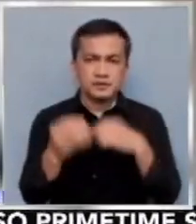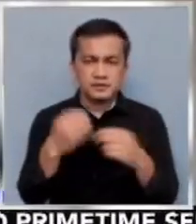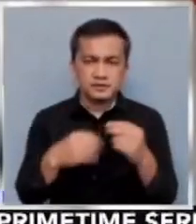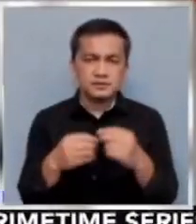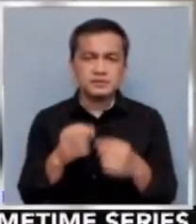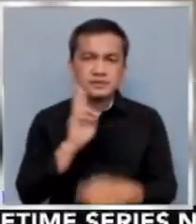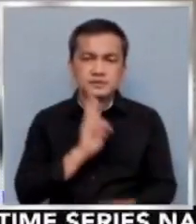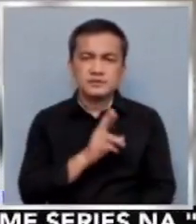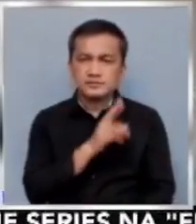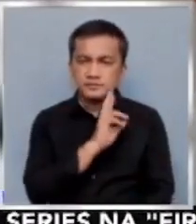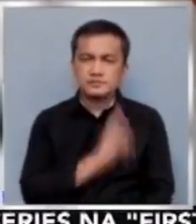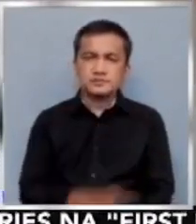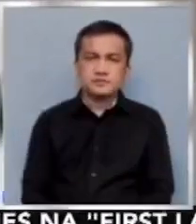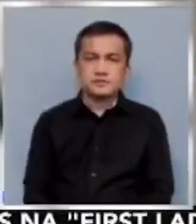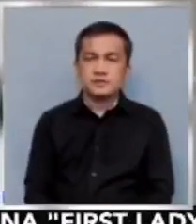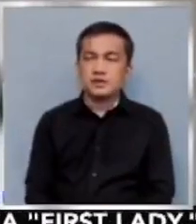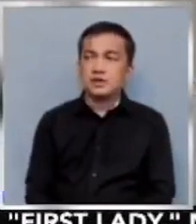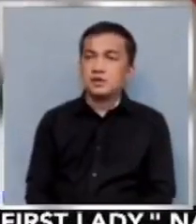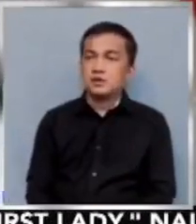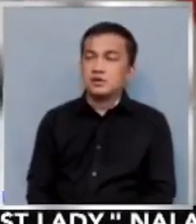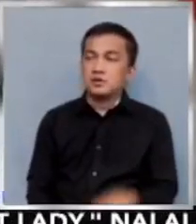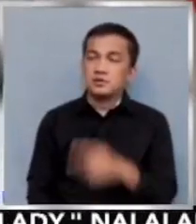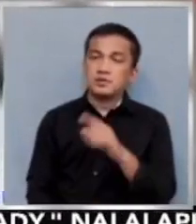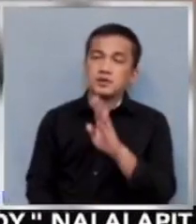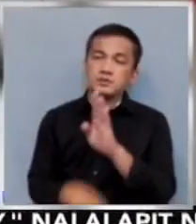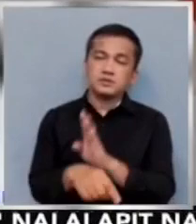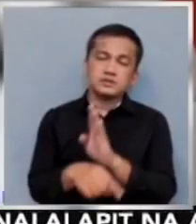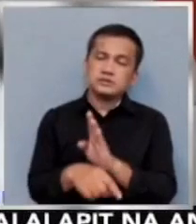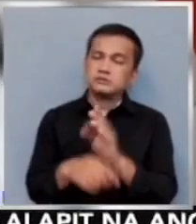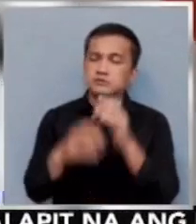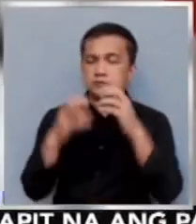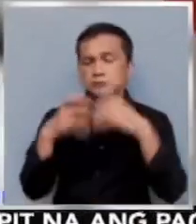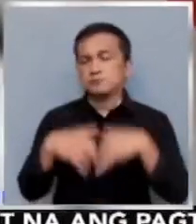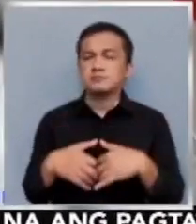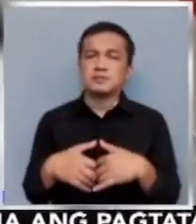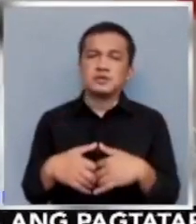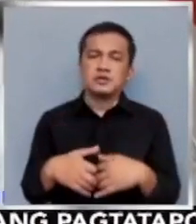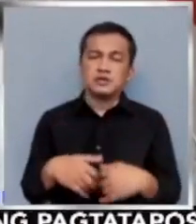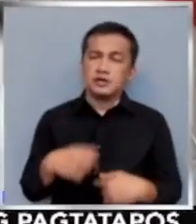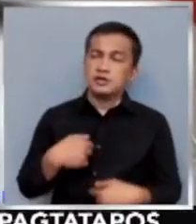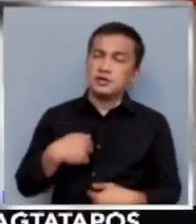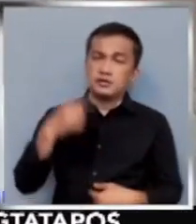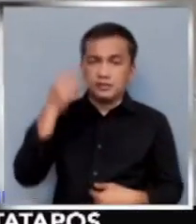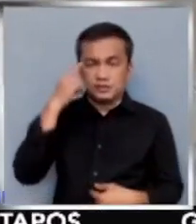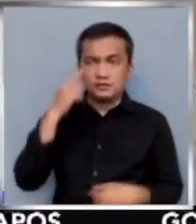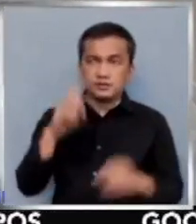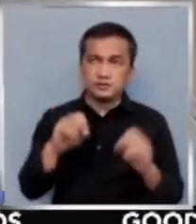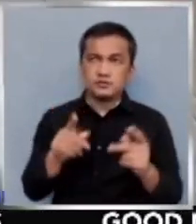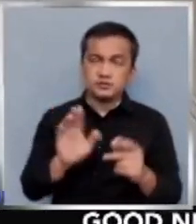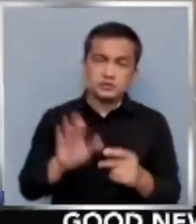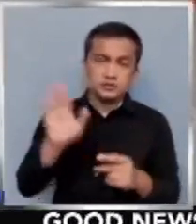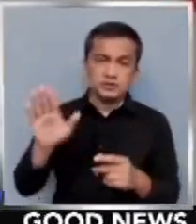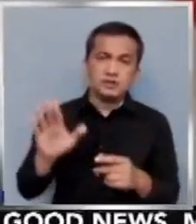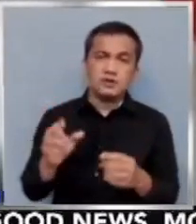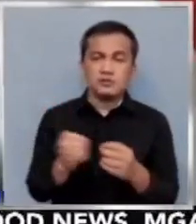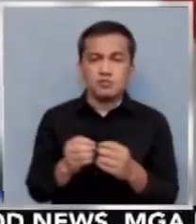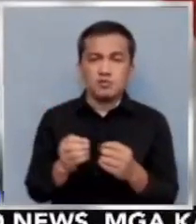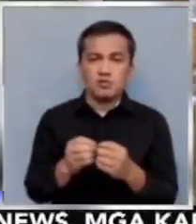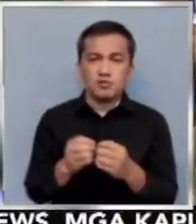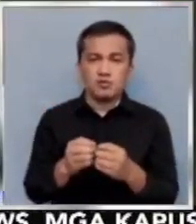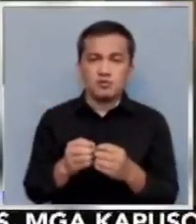yung mga business din po kasi is down eh. So I think ito po yung opportunity nila para mas bumawi sa